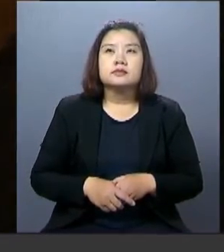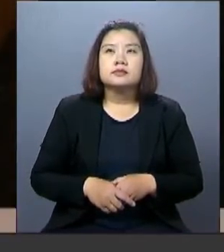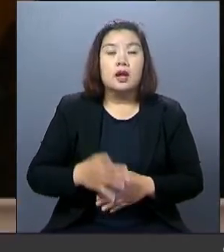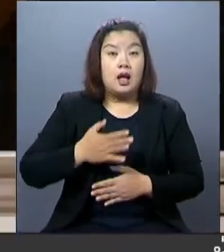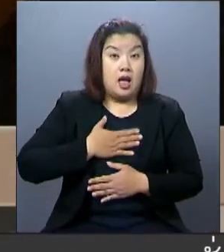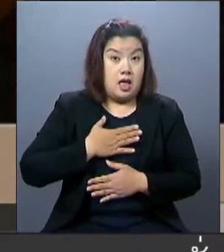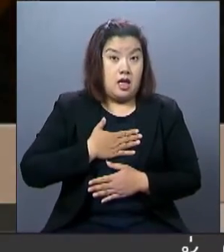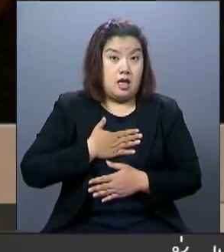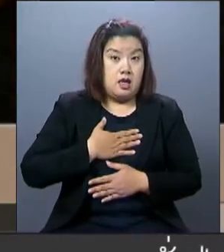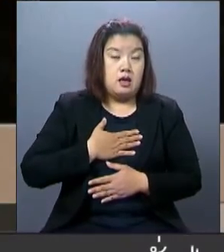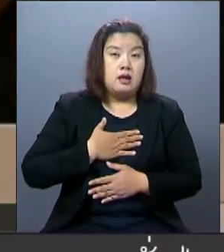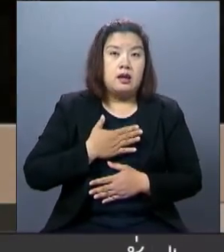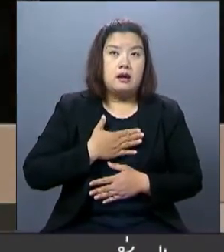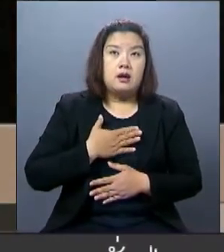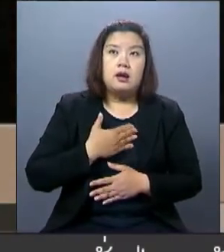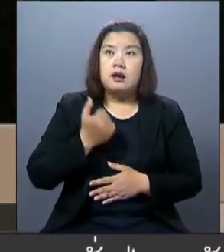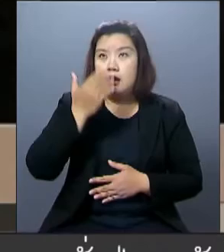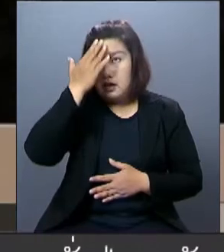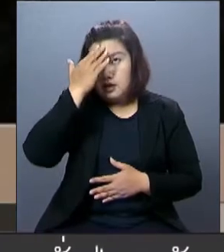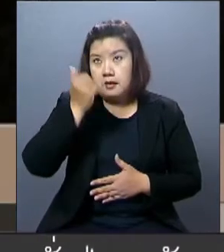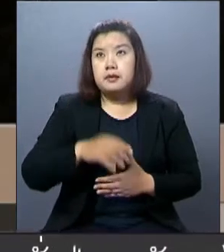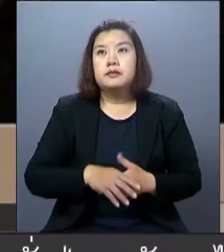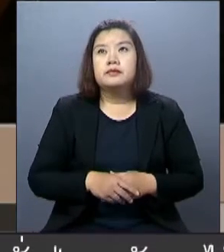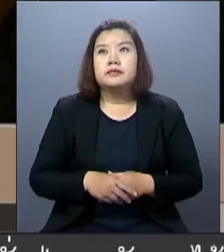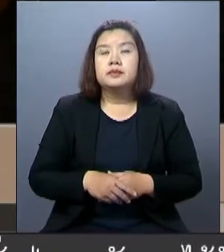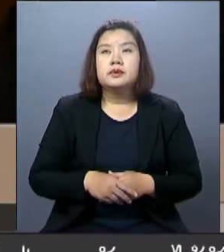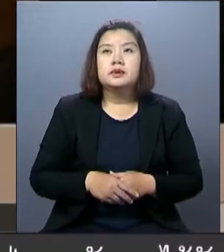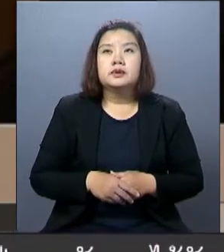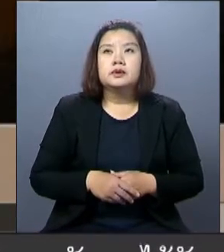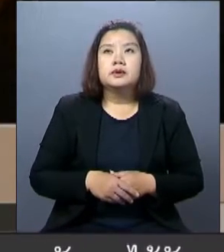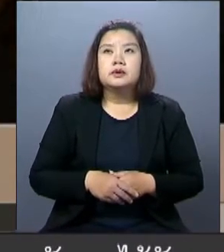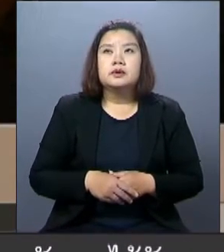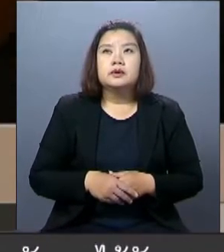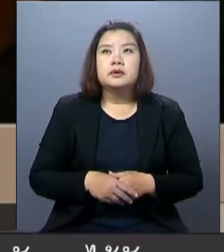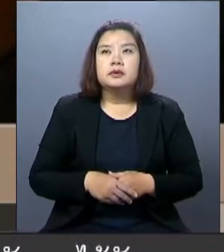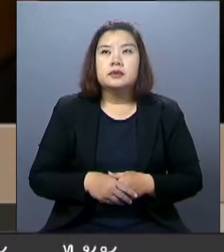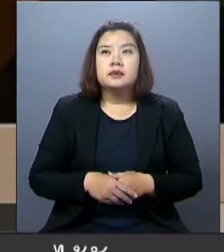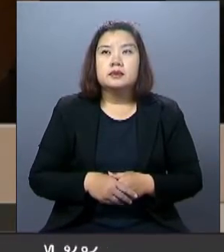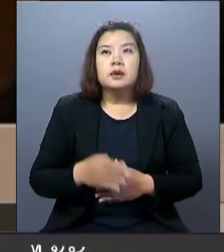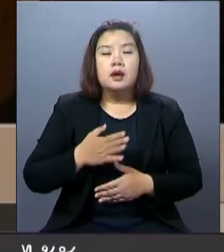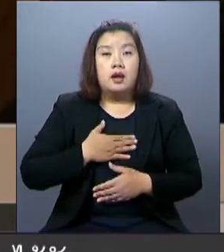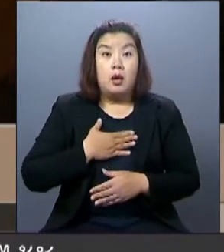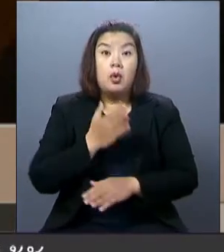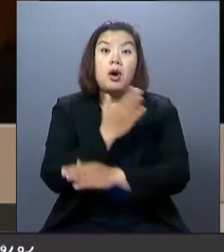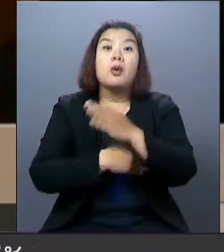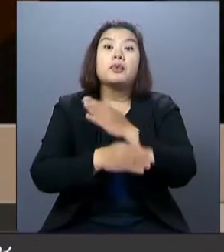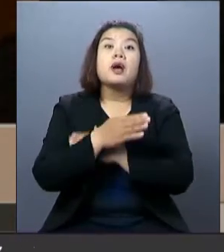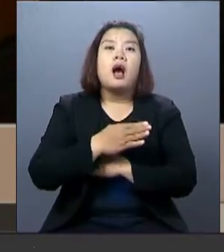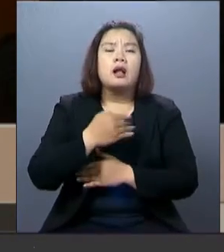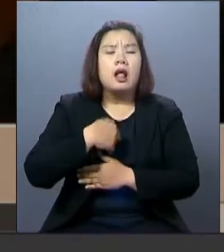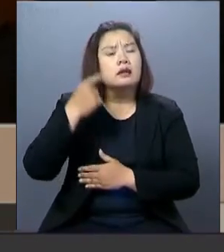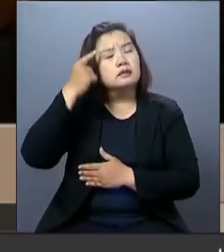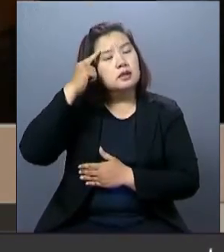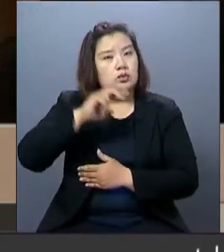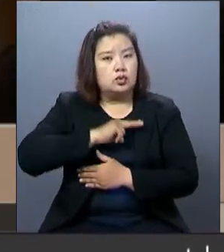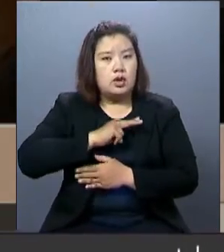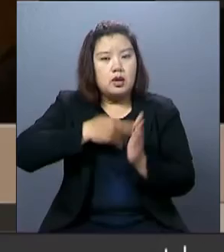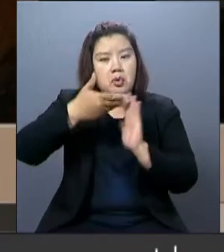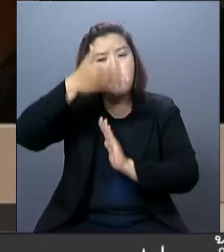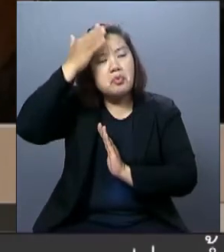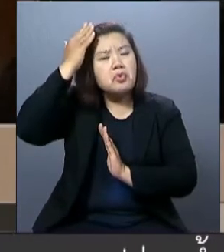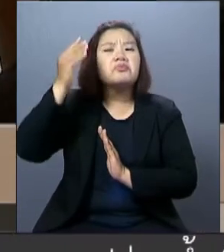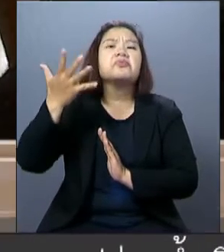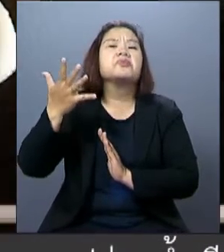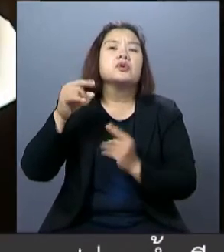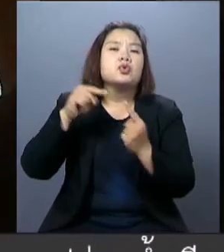นแบบนี้เป็นพิการนี่คือบวชไม่ได้ไงบวชให้พ่อแม่ไม่ได้คือในใจเราก็อยากจะตั้งใจปั้นพระพุทธรูปนี้ขึ้นม